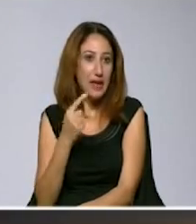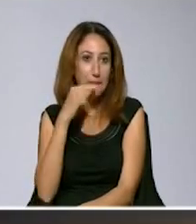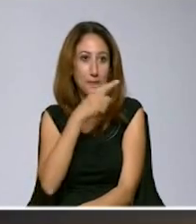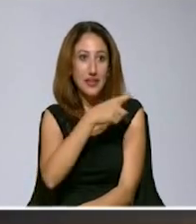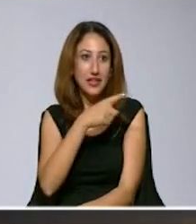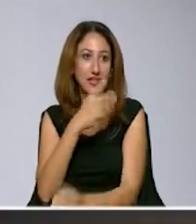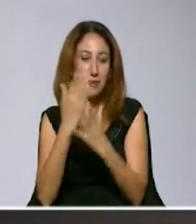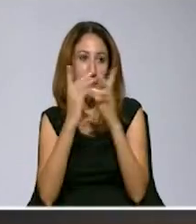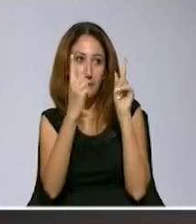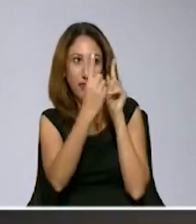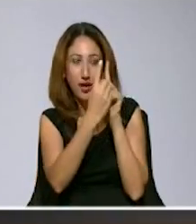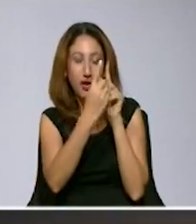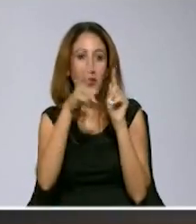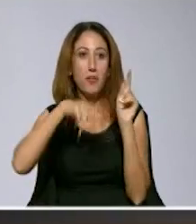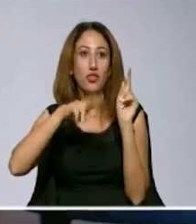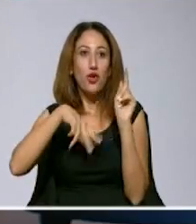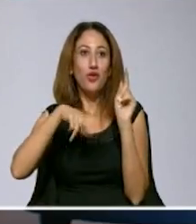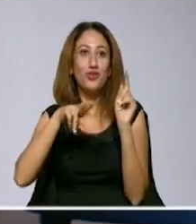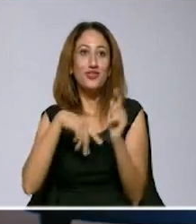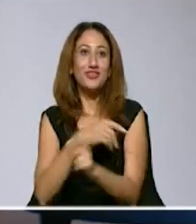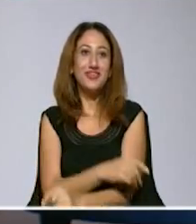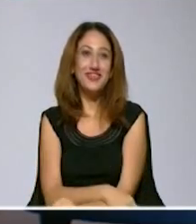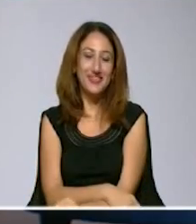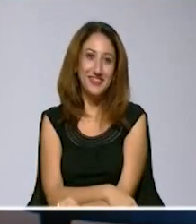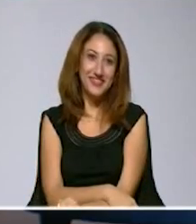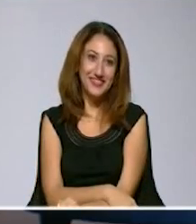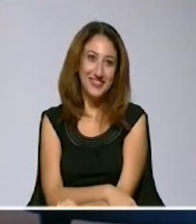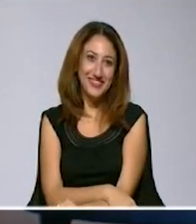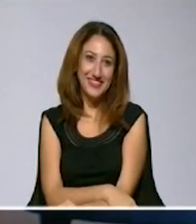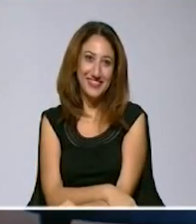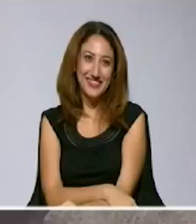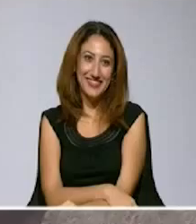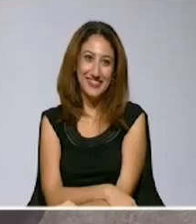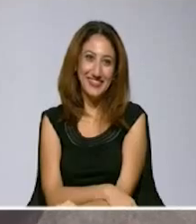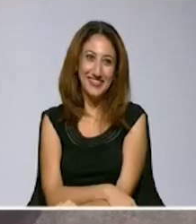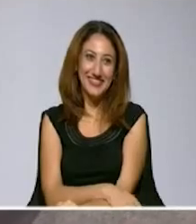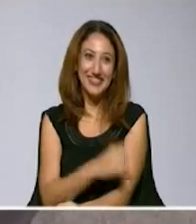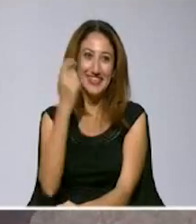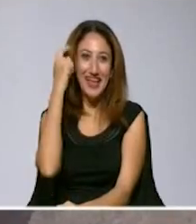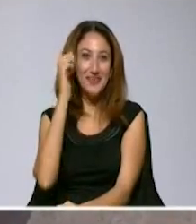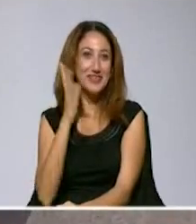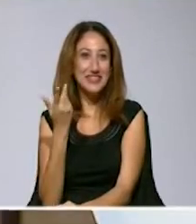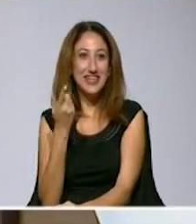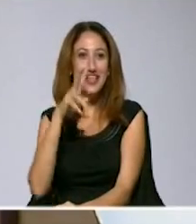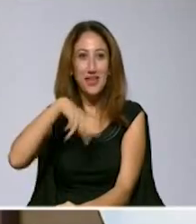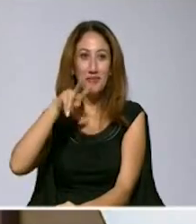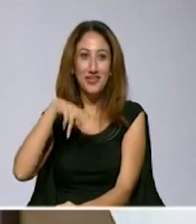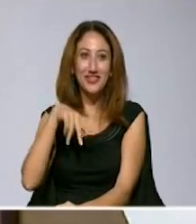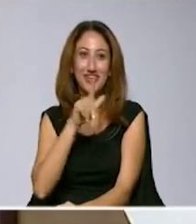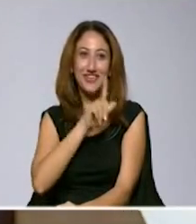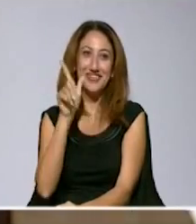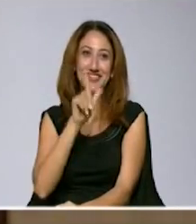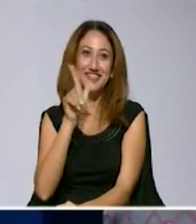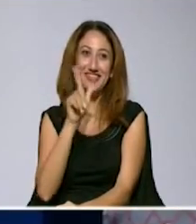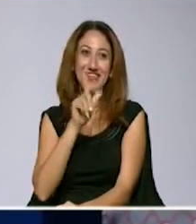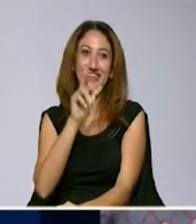18. انت ده 18